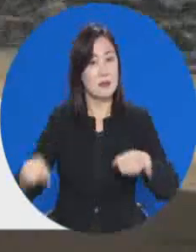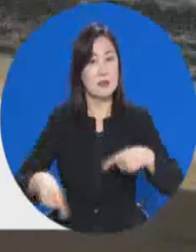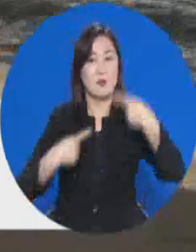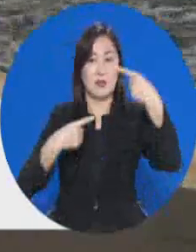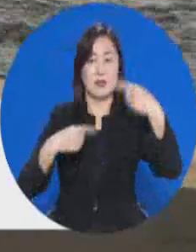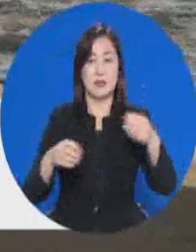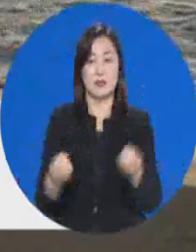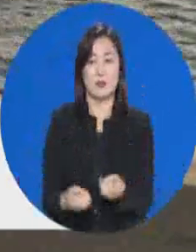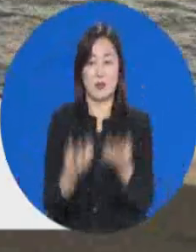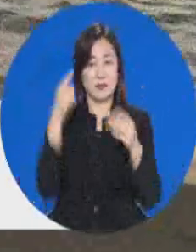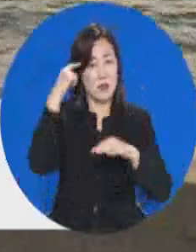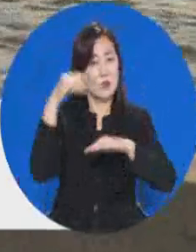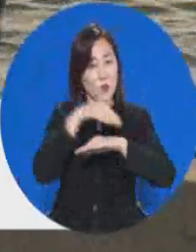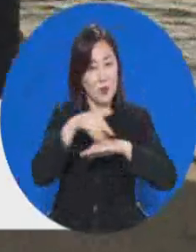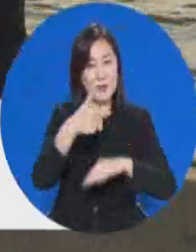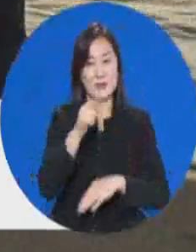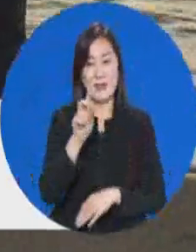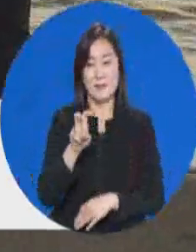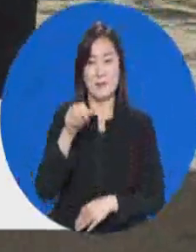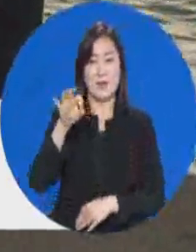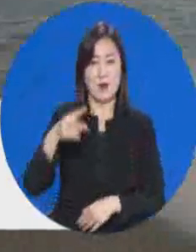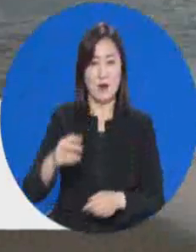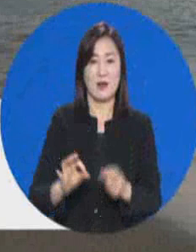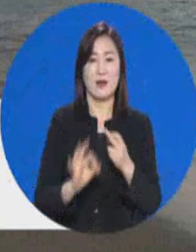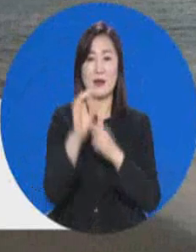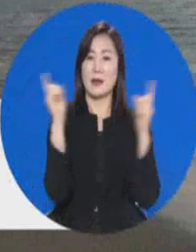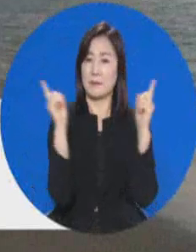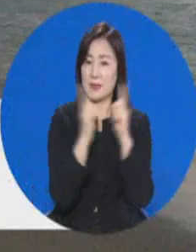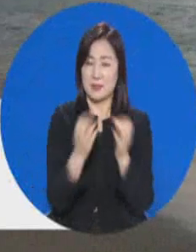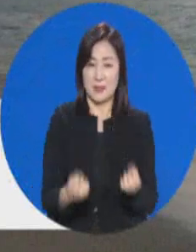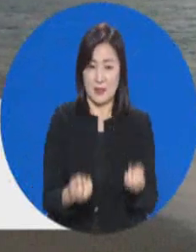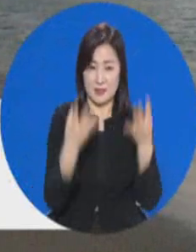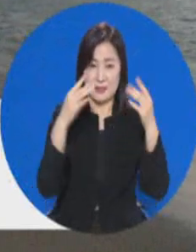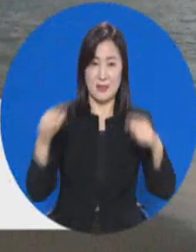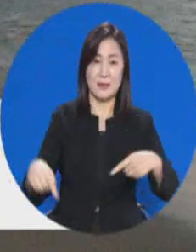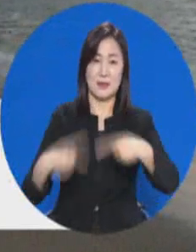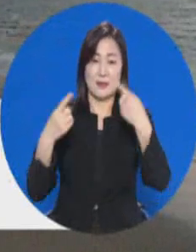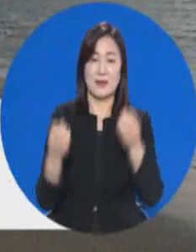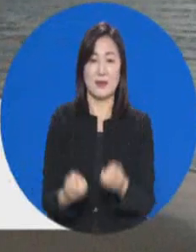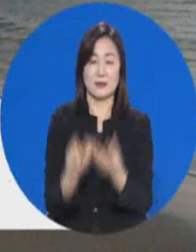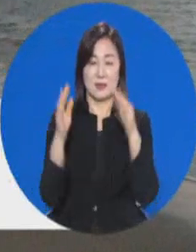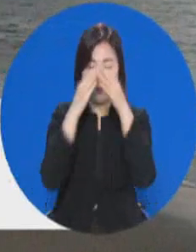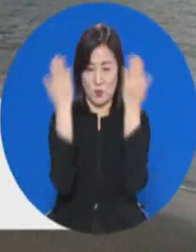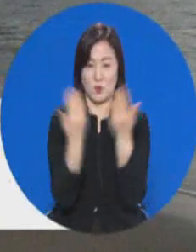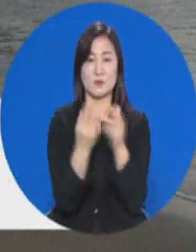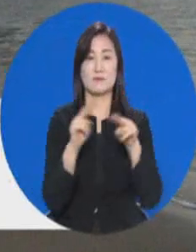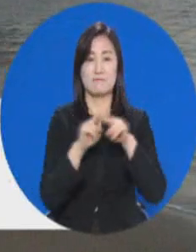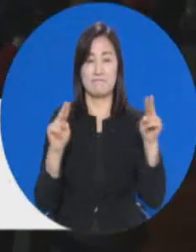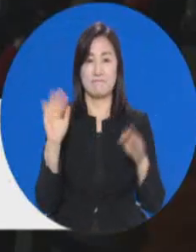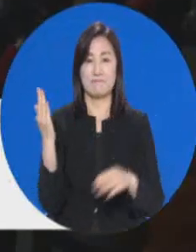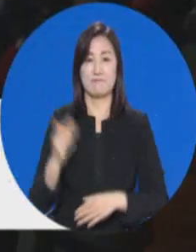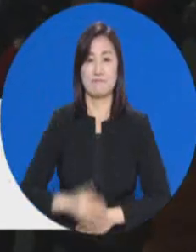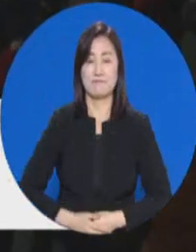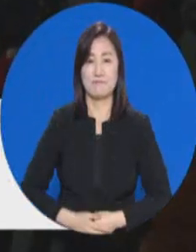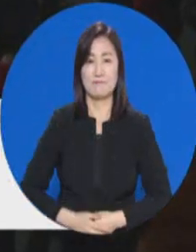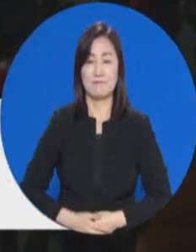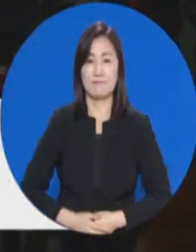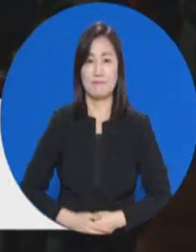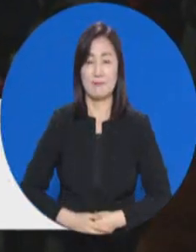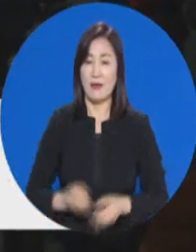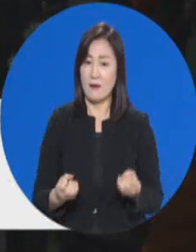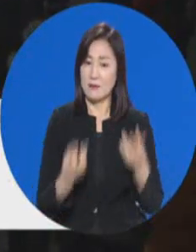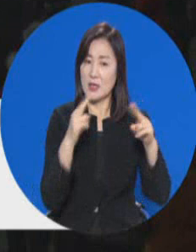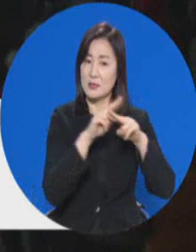개최 예정이었던 남열 해맞이 행사 등 지역 내 신년 해맞이 행사를 열지 않기로 했습니다. 공군은